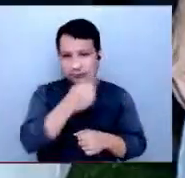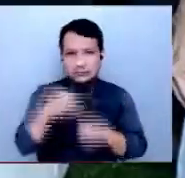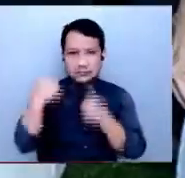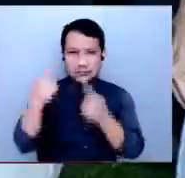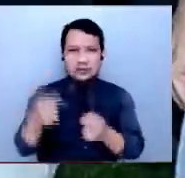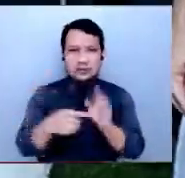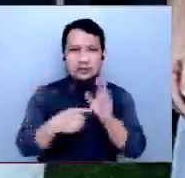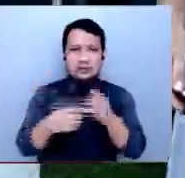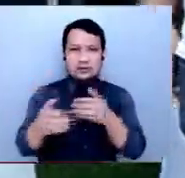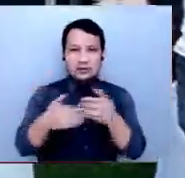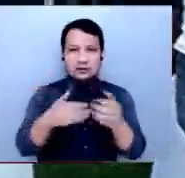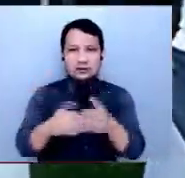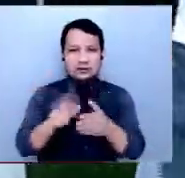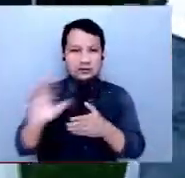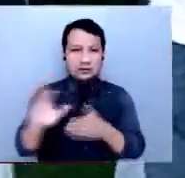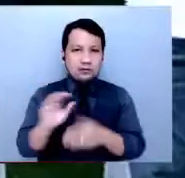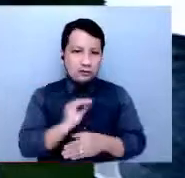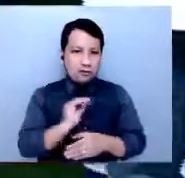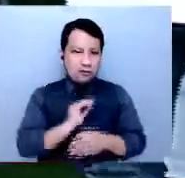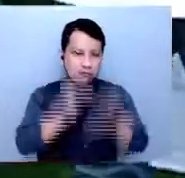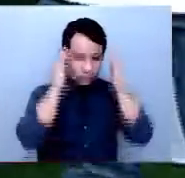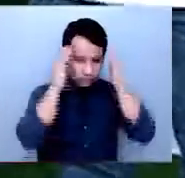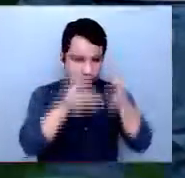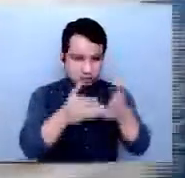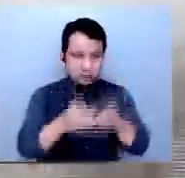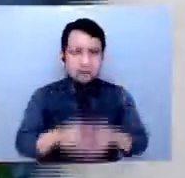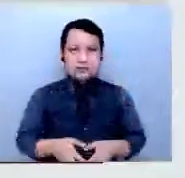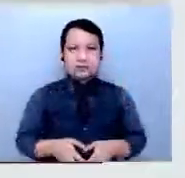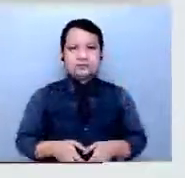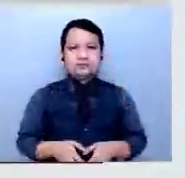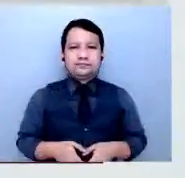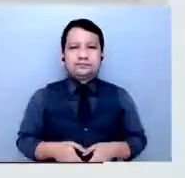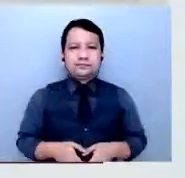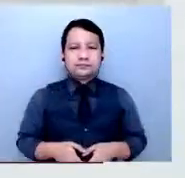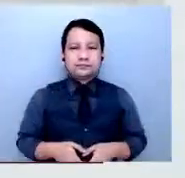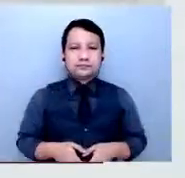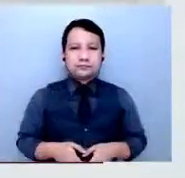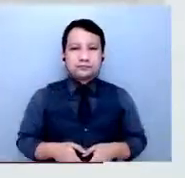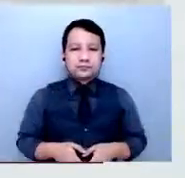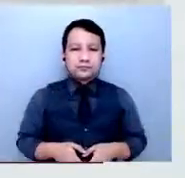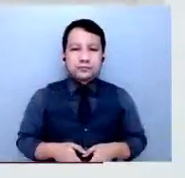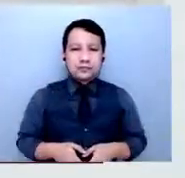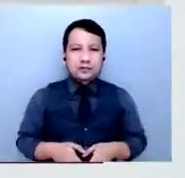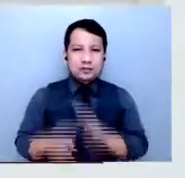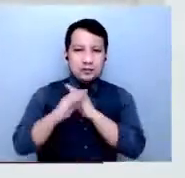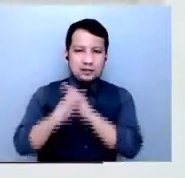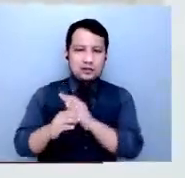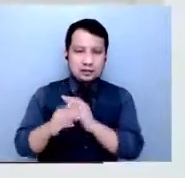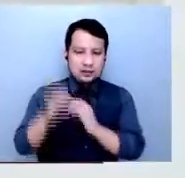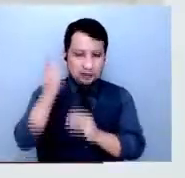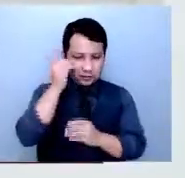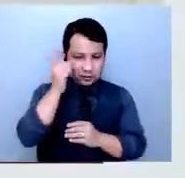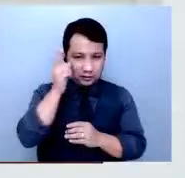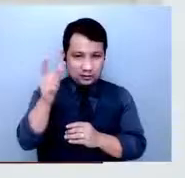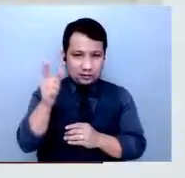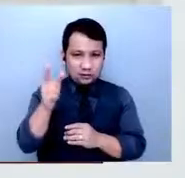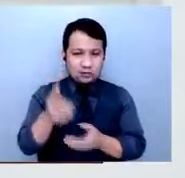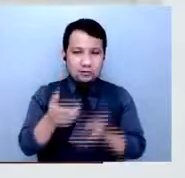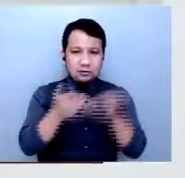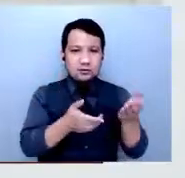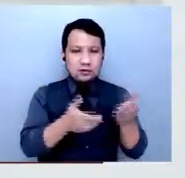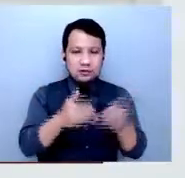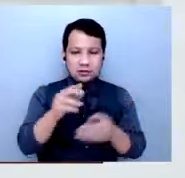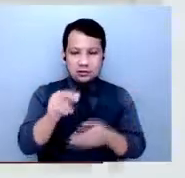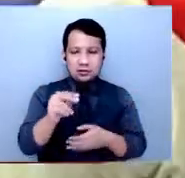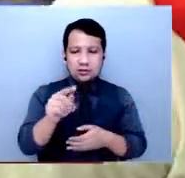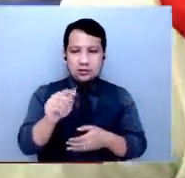na tanging sa sariling kampanya lang sila nakatuon. Samantala, tinabla ni Defense Secretary Delfin Lorenzana ang pahayag ni dating